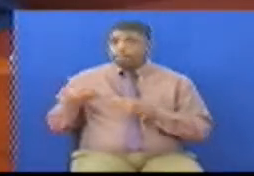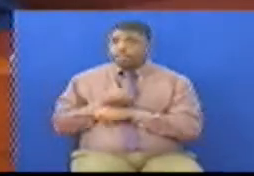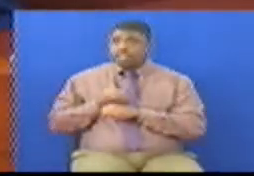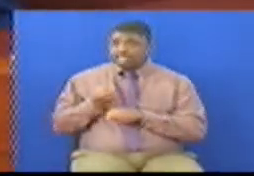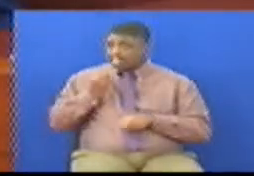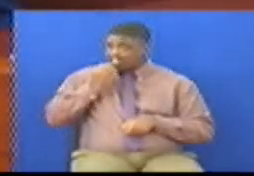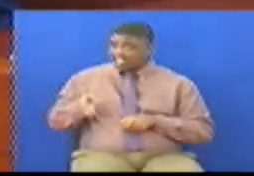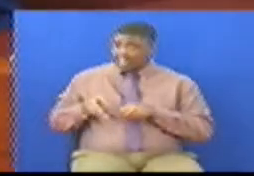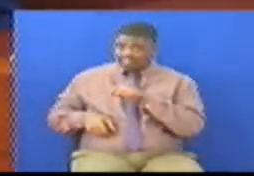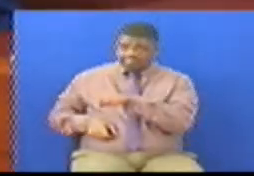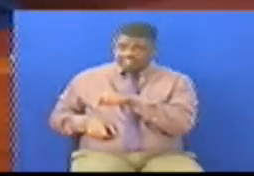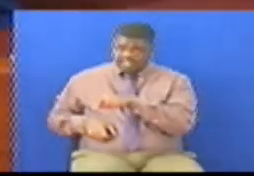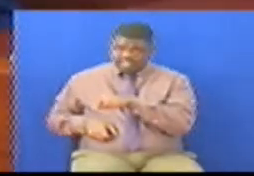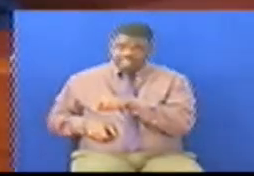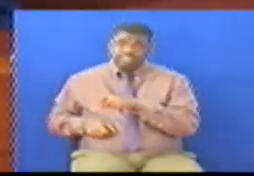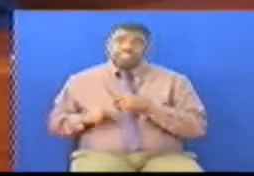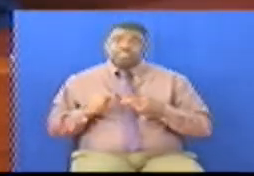za